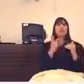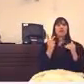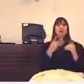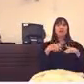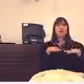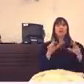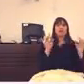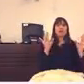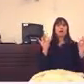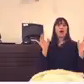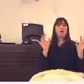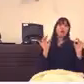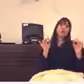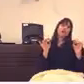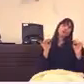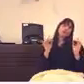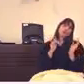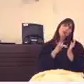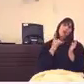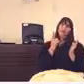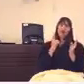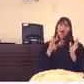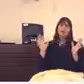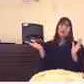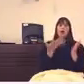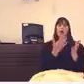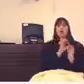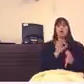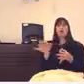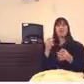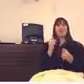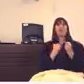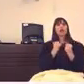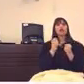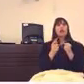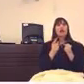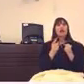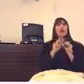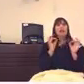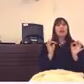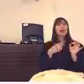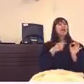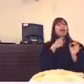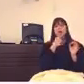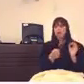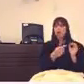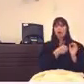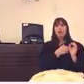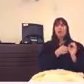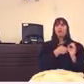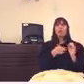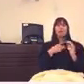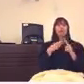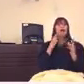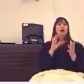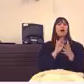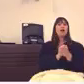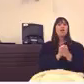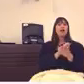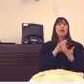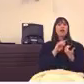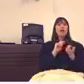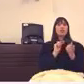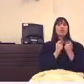בארמון, במקום אחד, והכל פיקס, אז קשה לך להתחיל, ואני אמרתי להם את זה בפגישה, חבר'ה,